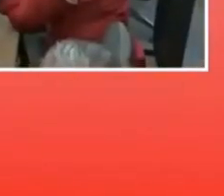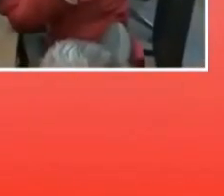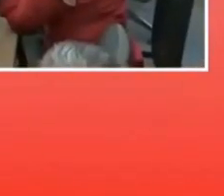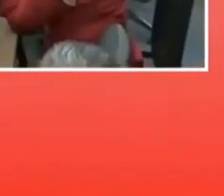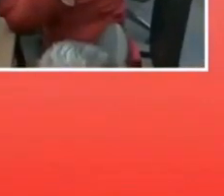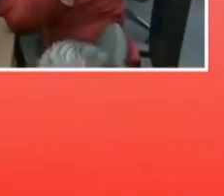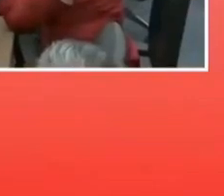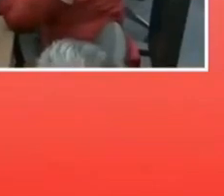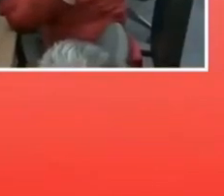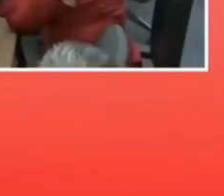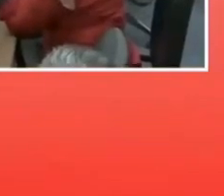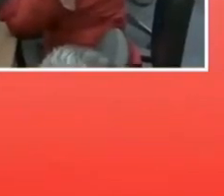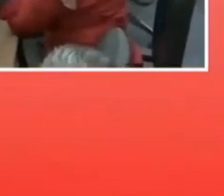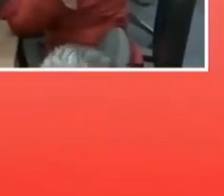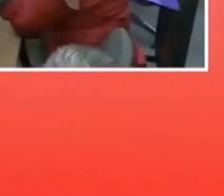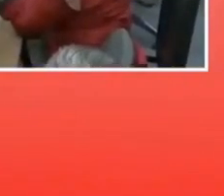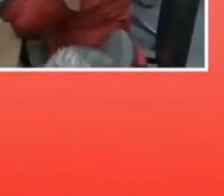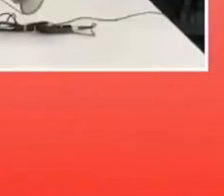Indonesia